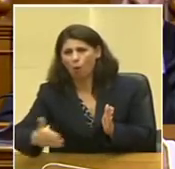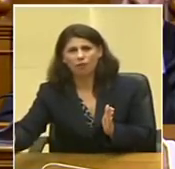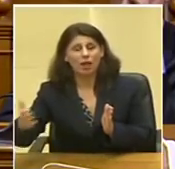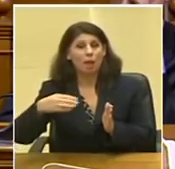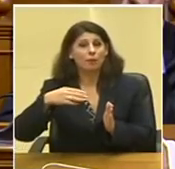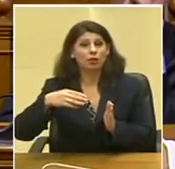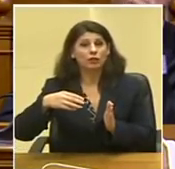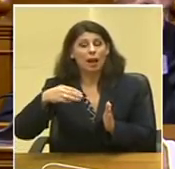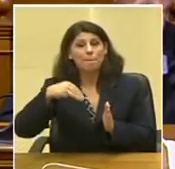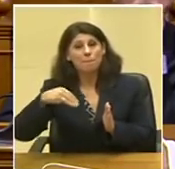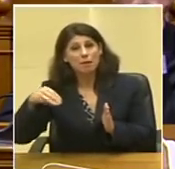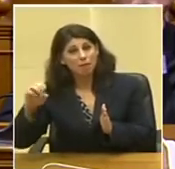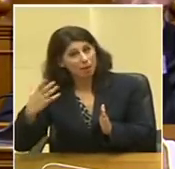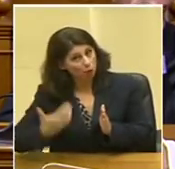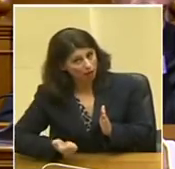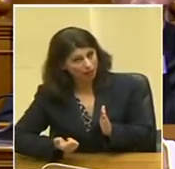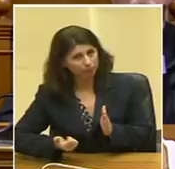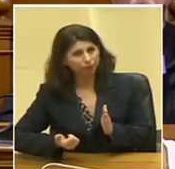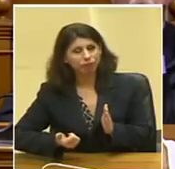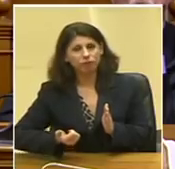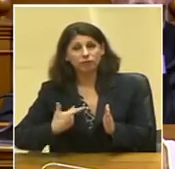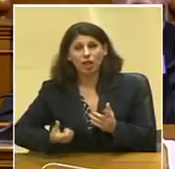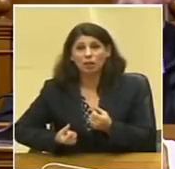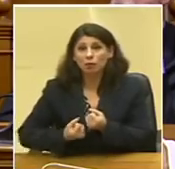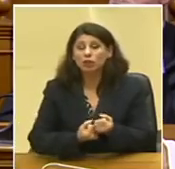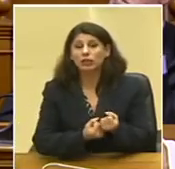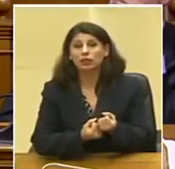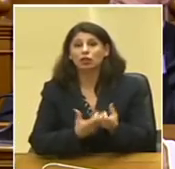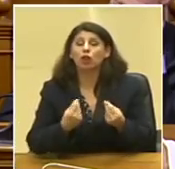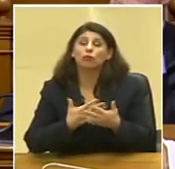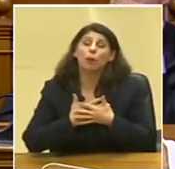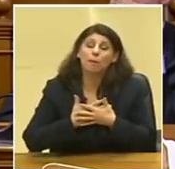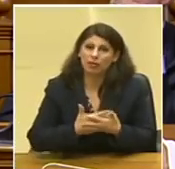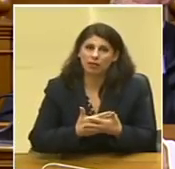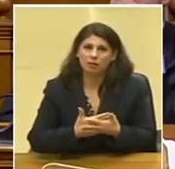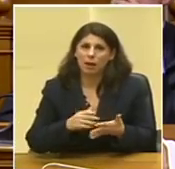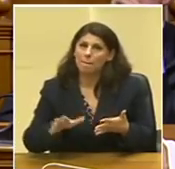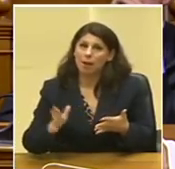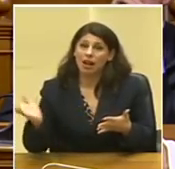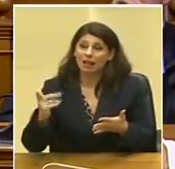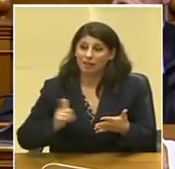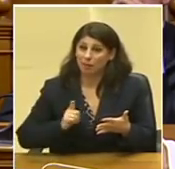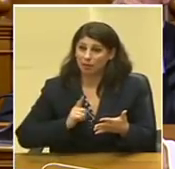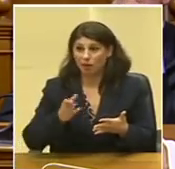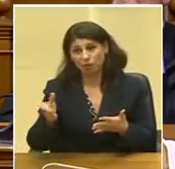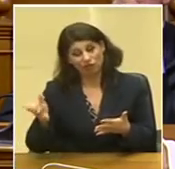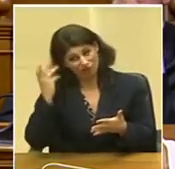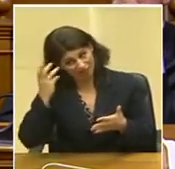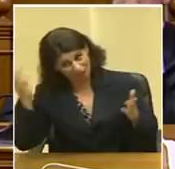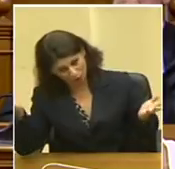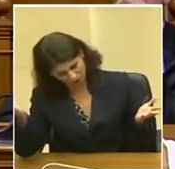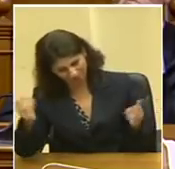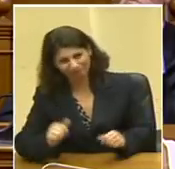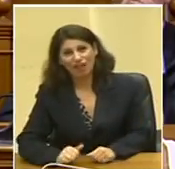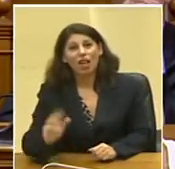μέσα ενημέρωσης που διαθέτει και να σας υποστηρίζει τόσο ένθερμα, μάλλον κάτι θα περιμένει από εσάς, φαντάζομαι,